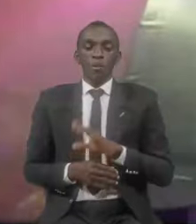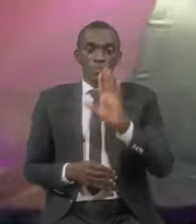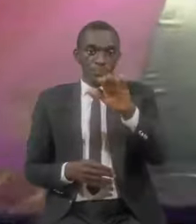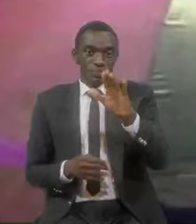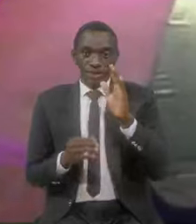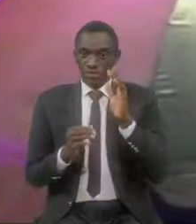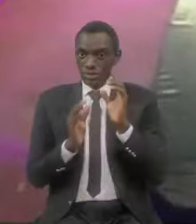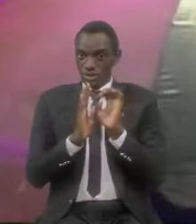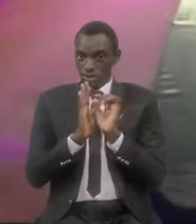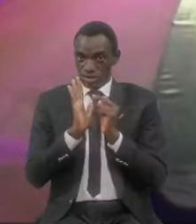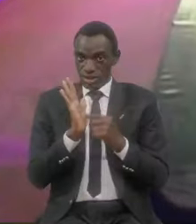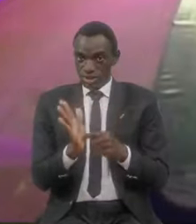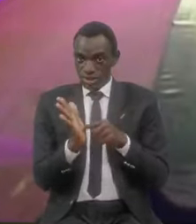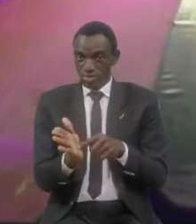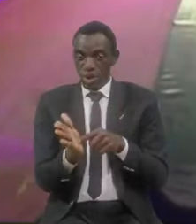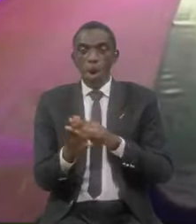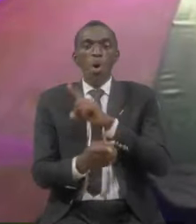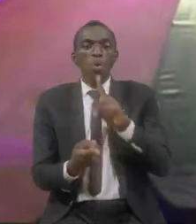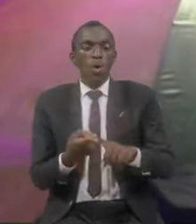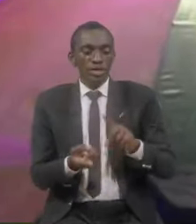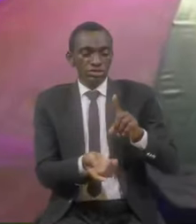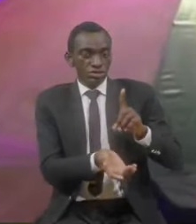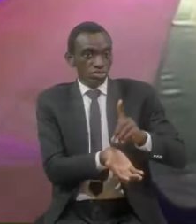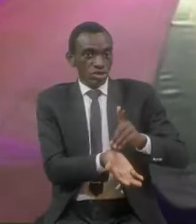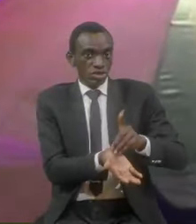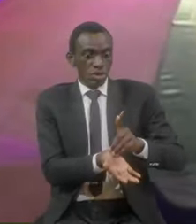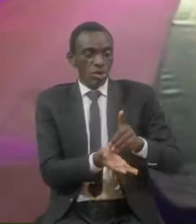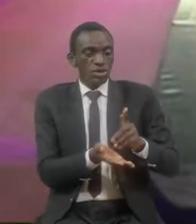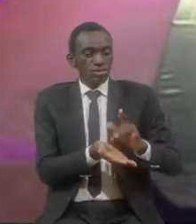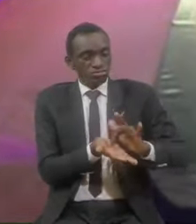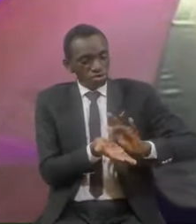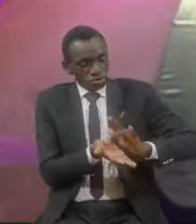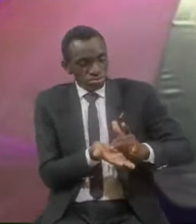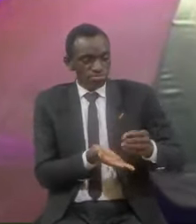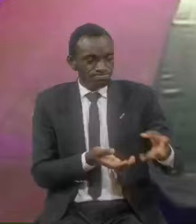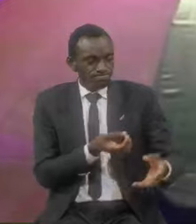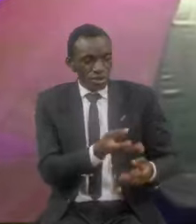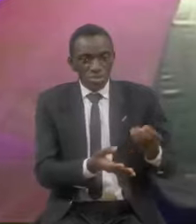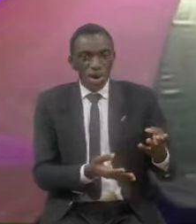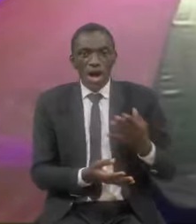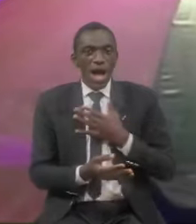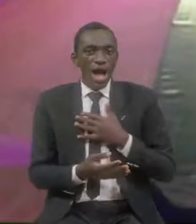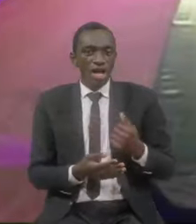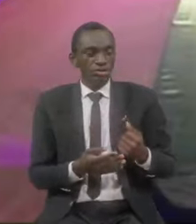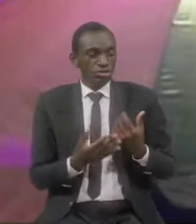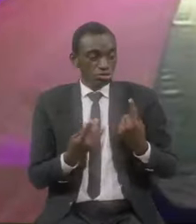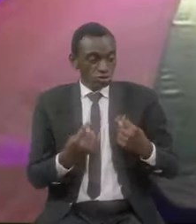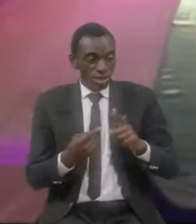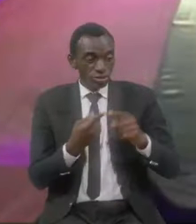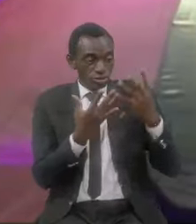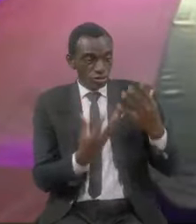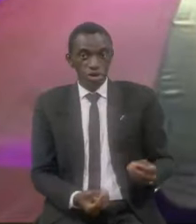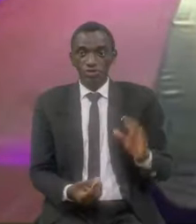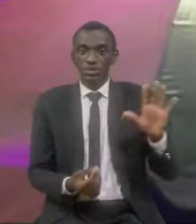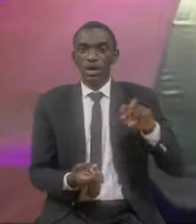Lorsque le docteur vous soigne, le médecin vous soigne et il essaie de résoudre le problème actuel,